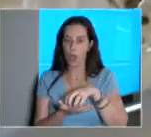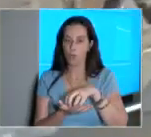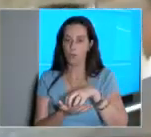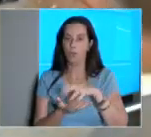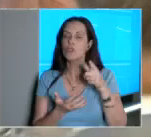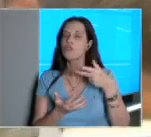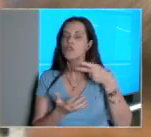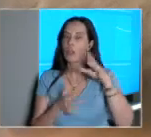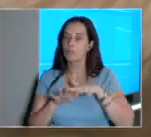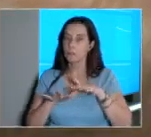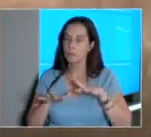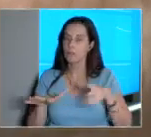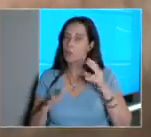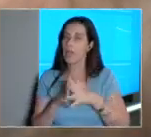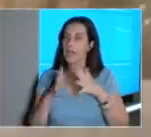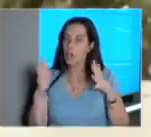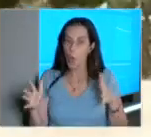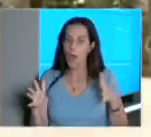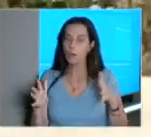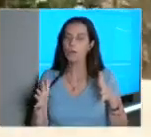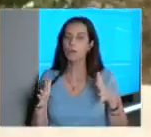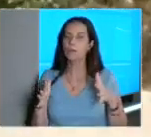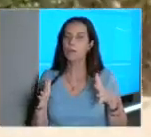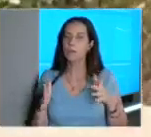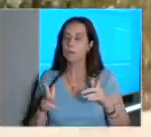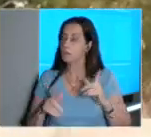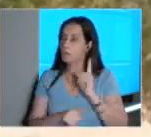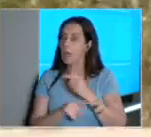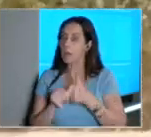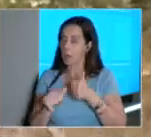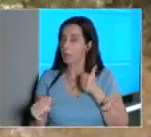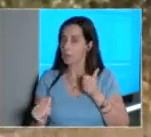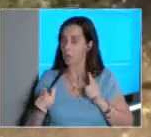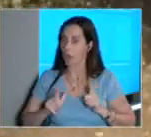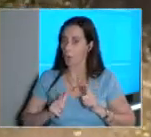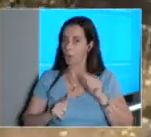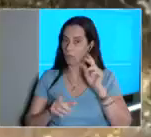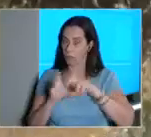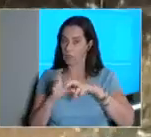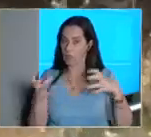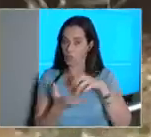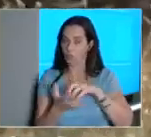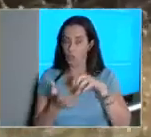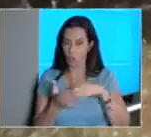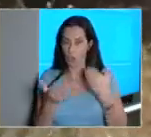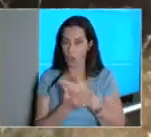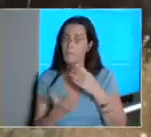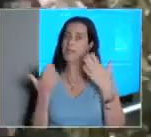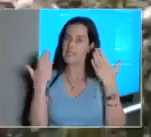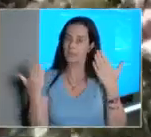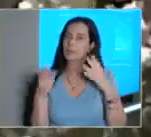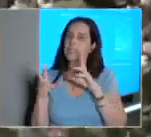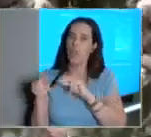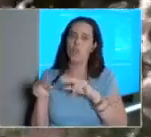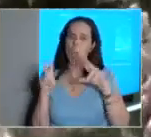קצב הגדילה שלו הוא הרבה יותר גדול. זמן ההמתנה לקליטה ליישוב זהו ארוך, והיישוב החדש, בעזרת השם, יהיה